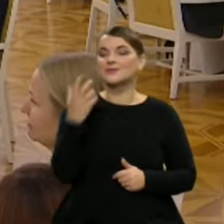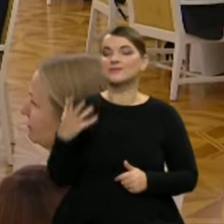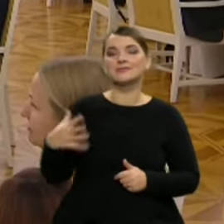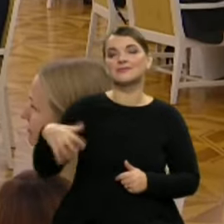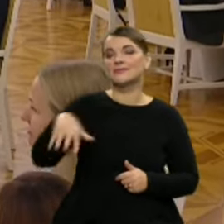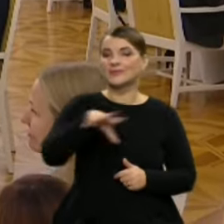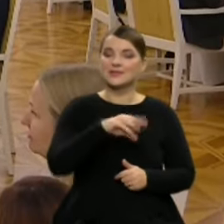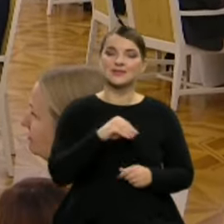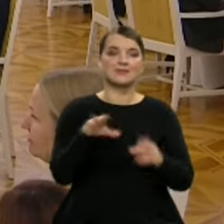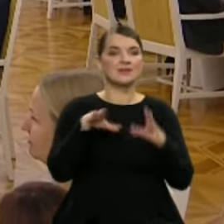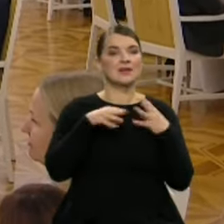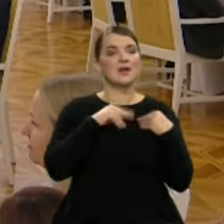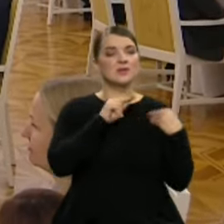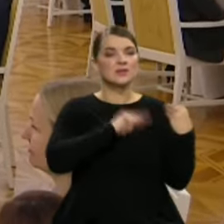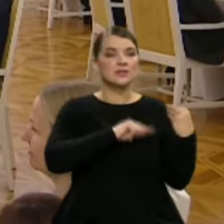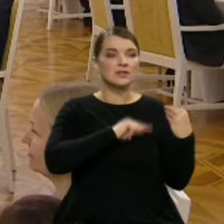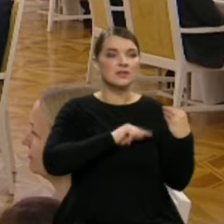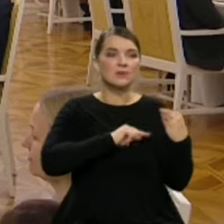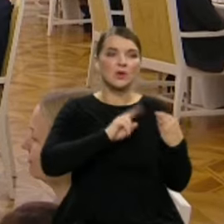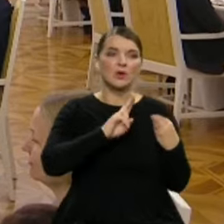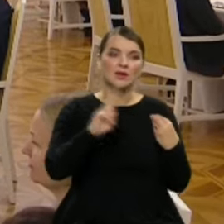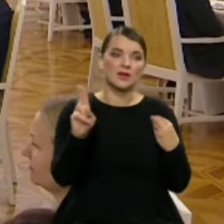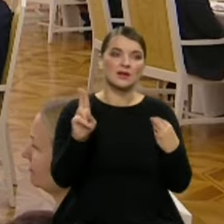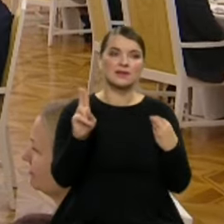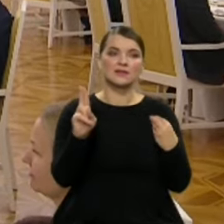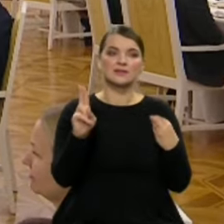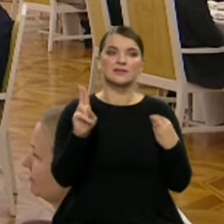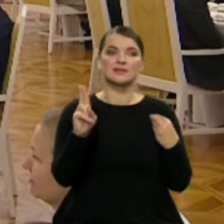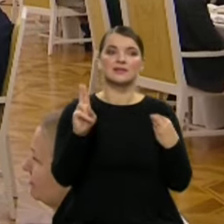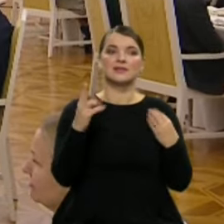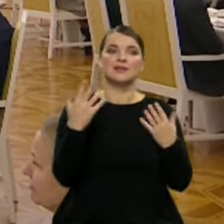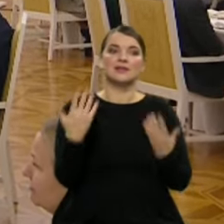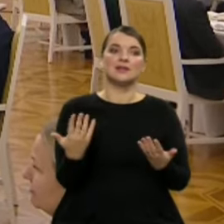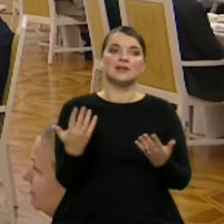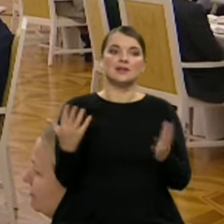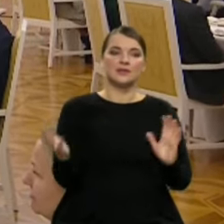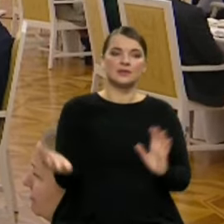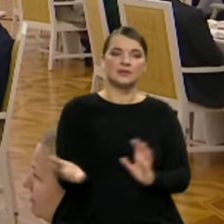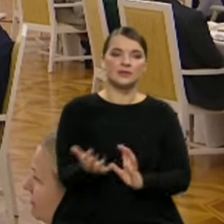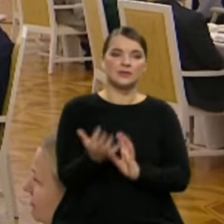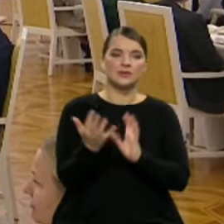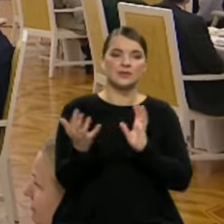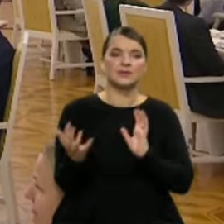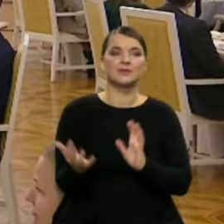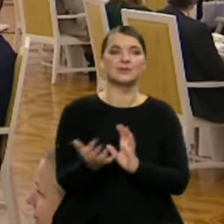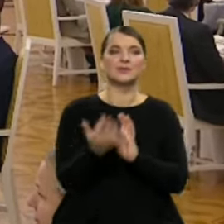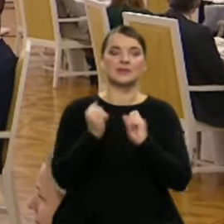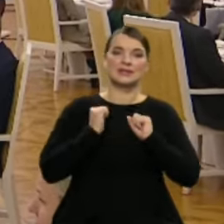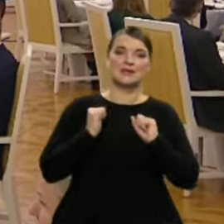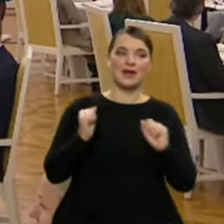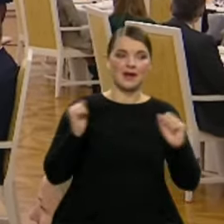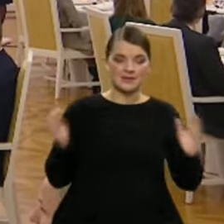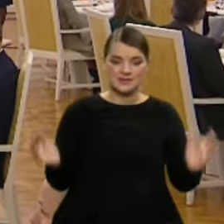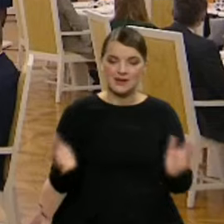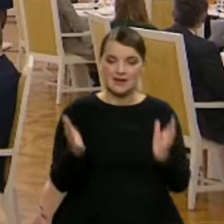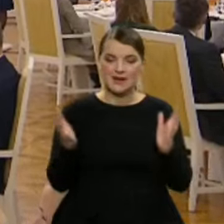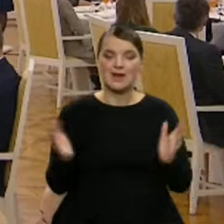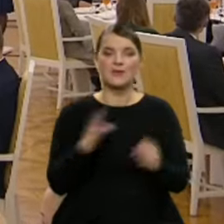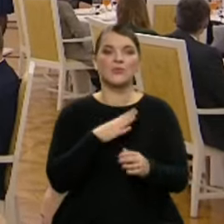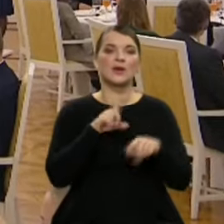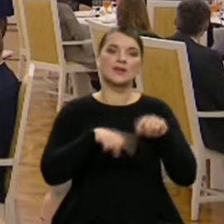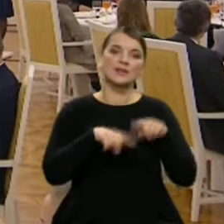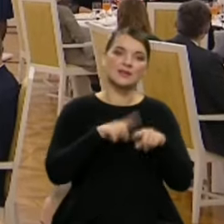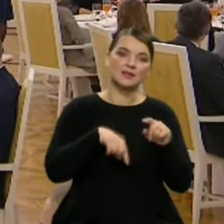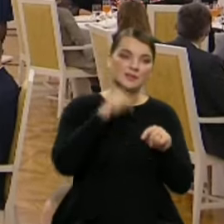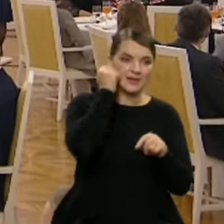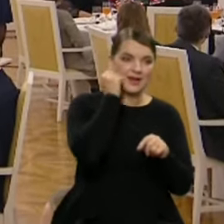dėkoju bendradarbiams, kurie iš, nu, turėdavo tikrai nu, ir godė, ir drąsino mane. Dėkoju giminėms,